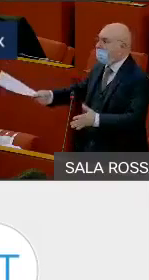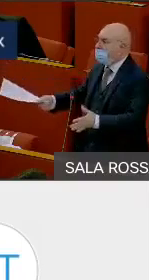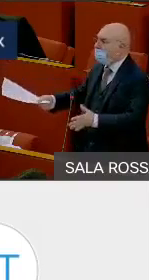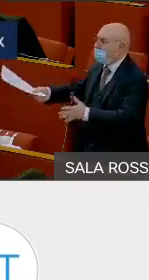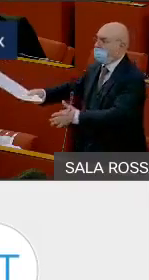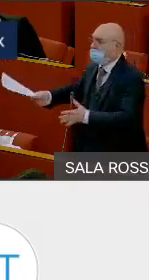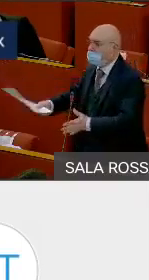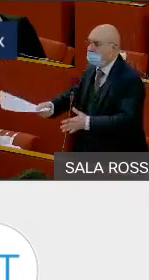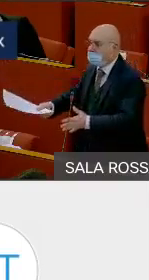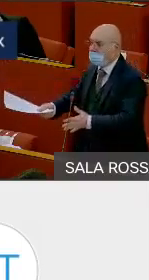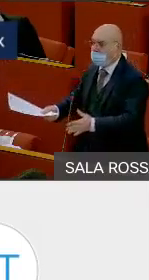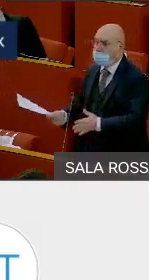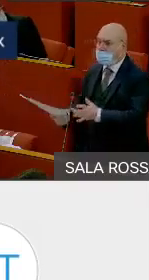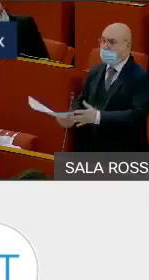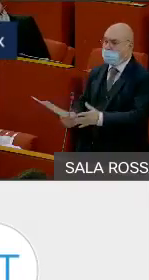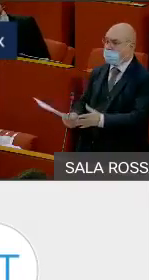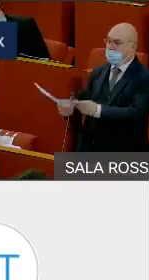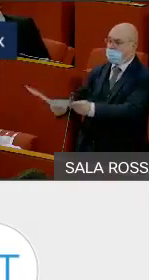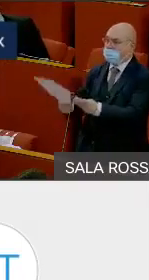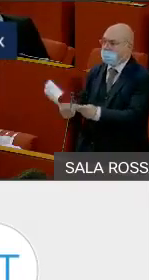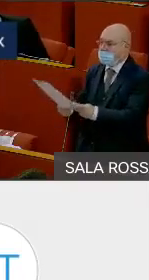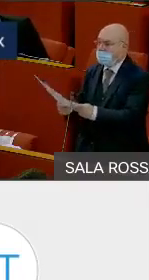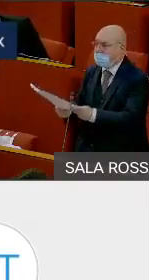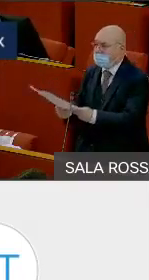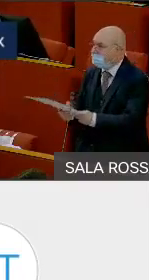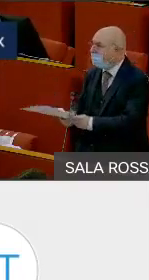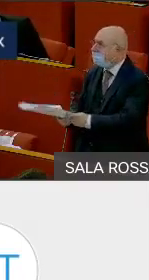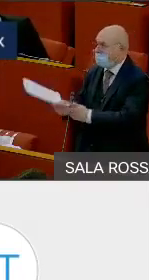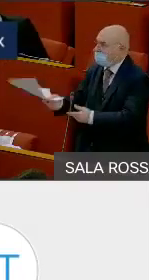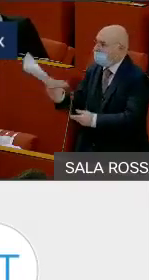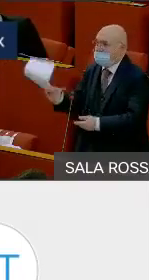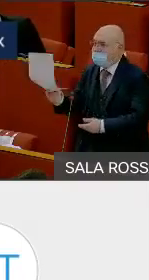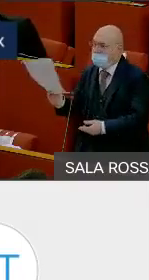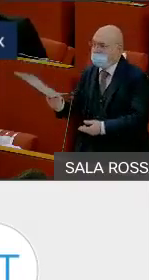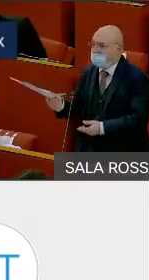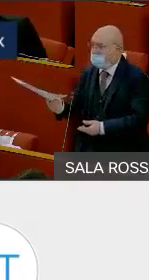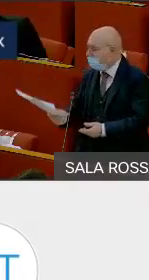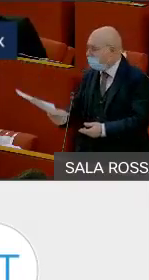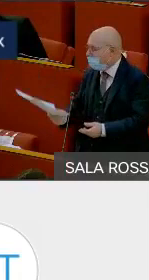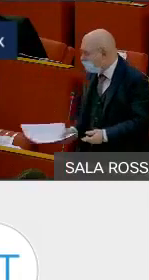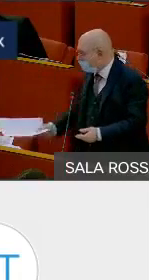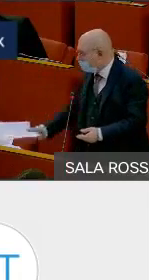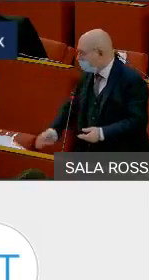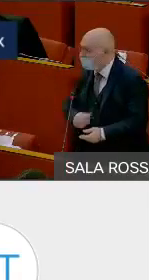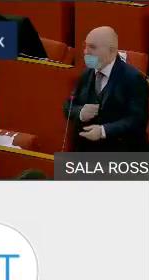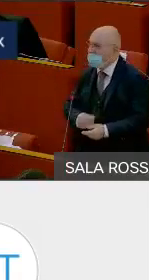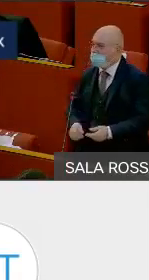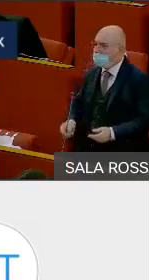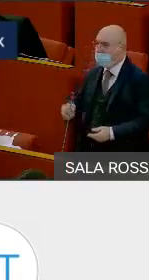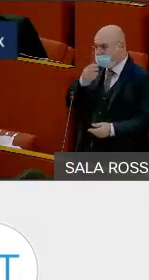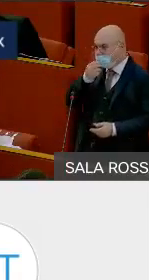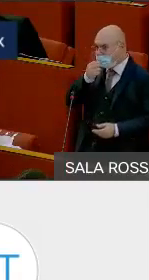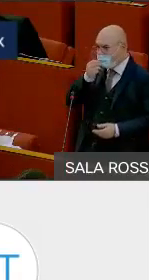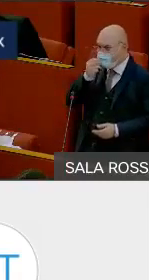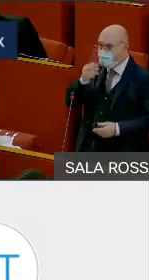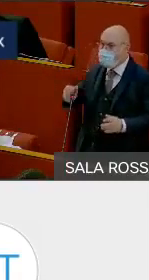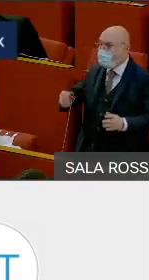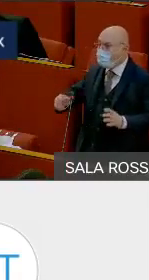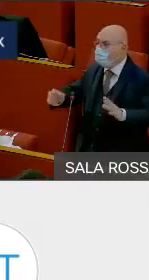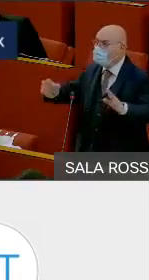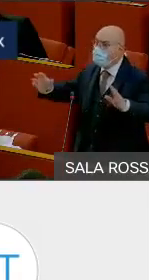immediatamente questa destinazione il puc si fa a fare cosa fate a fare la variante facevate una norma